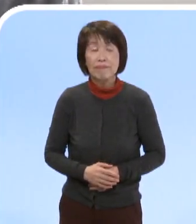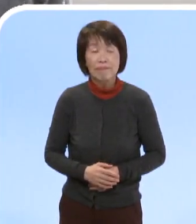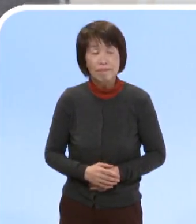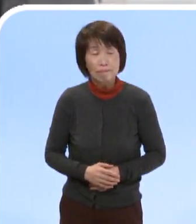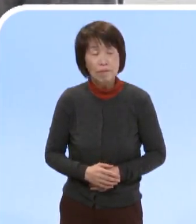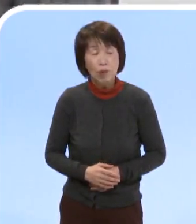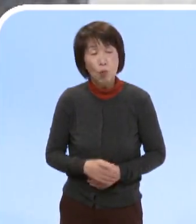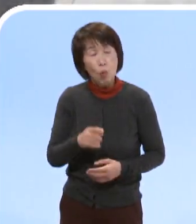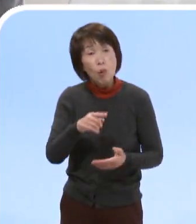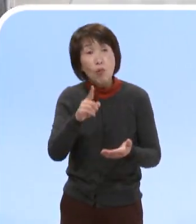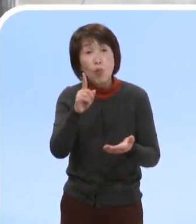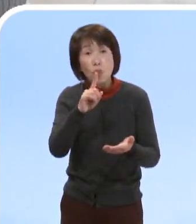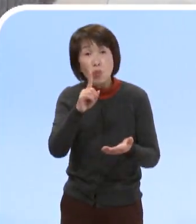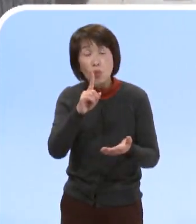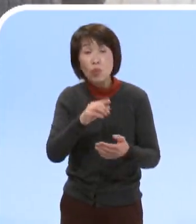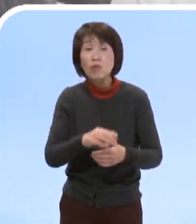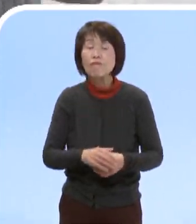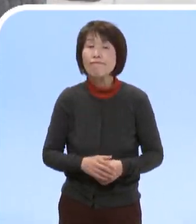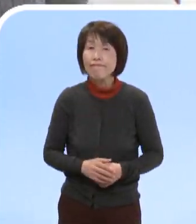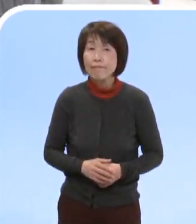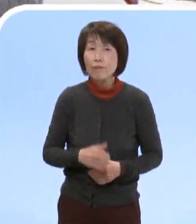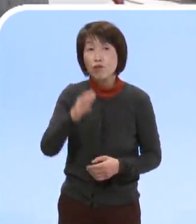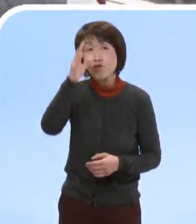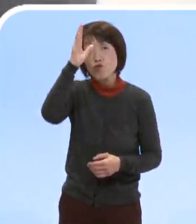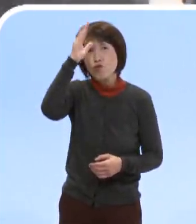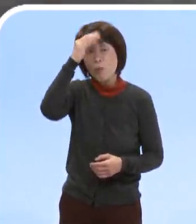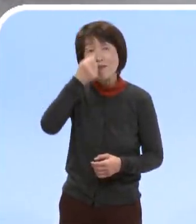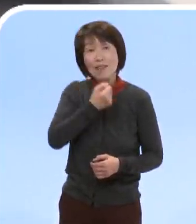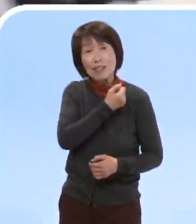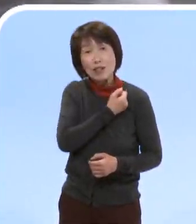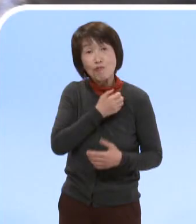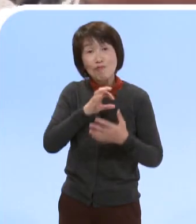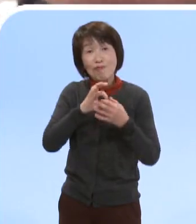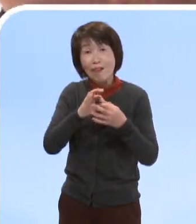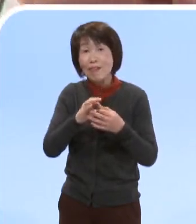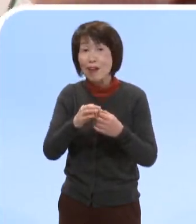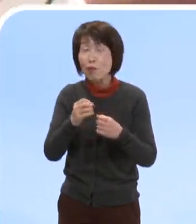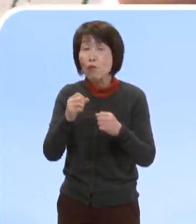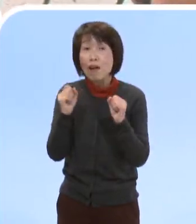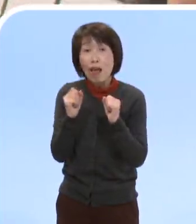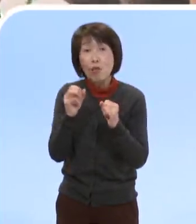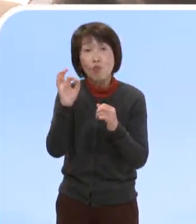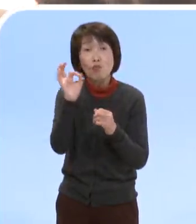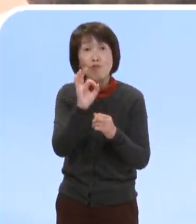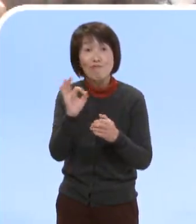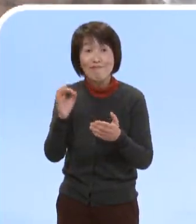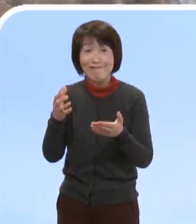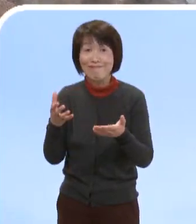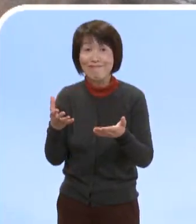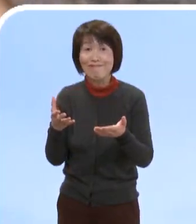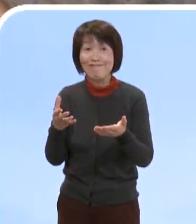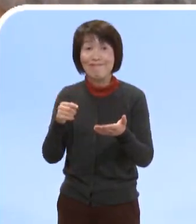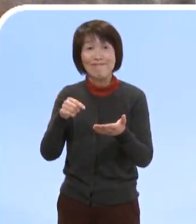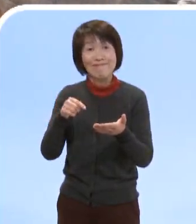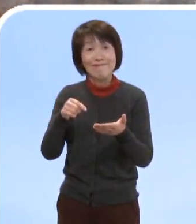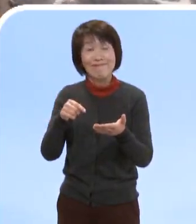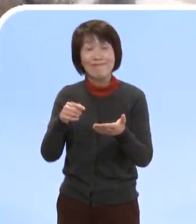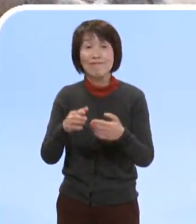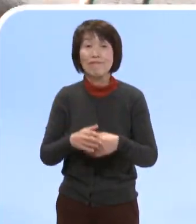今いただいたのは何なんですか。 これはですね、鶏の加工品です。こういうものですね。 うわ、 冷凍食品です。